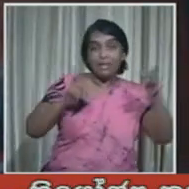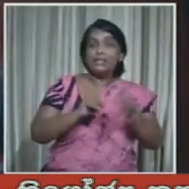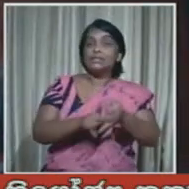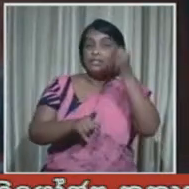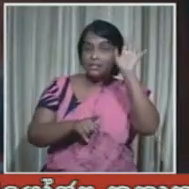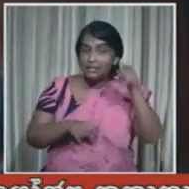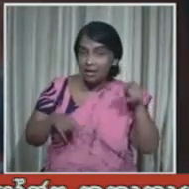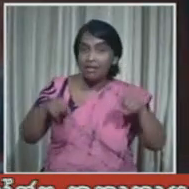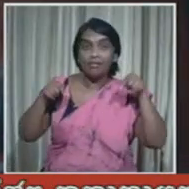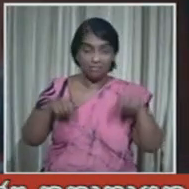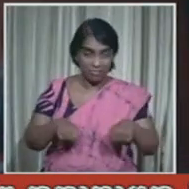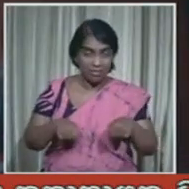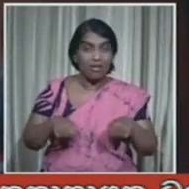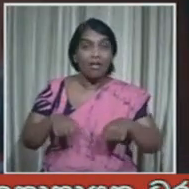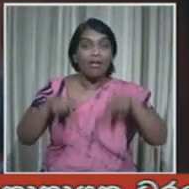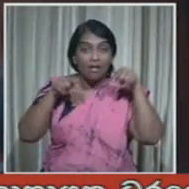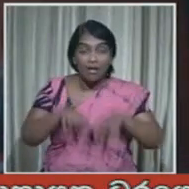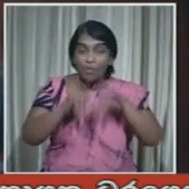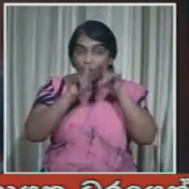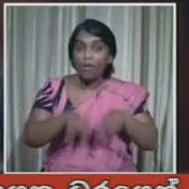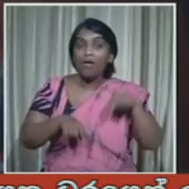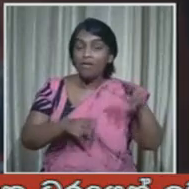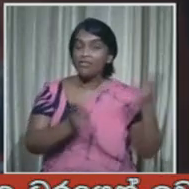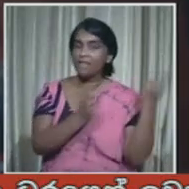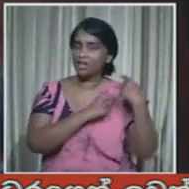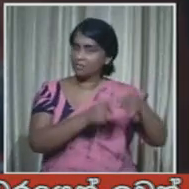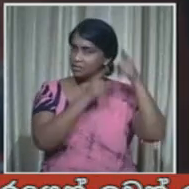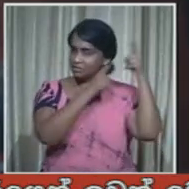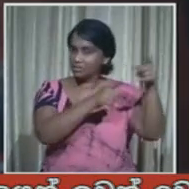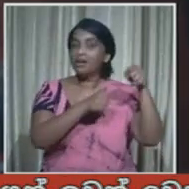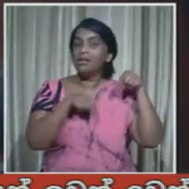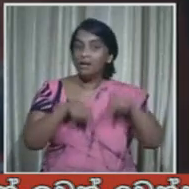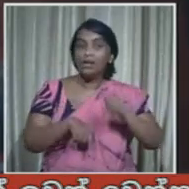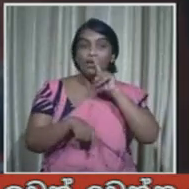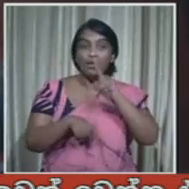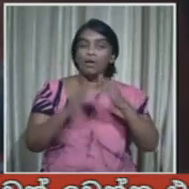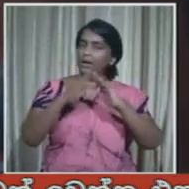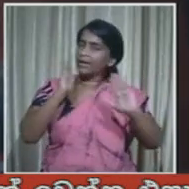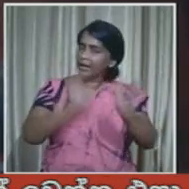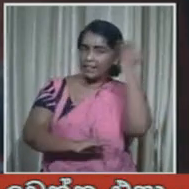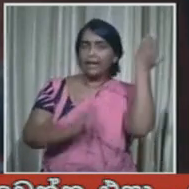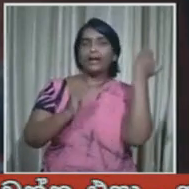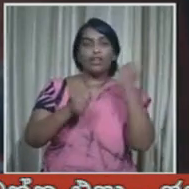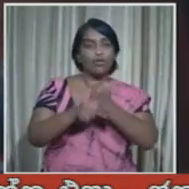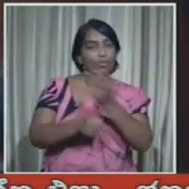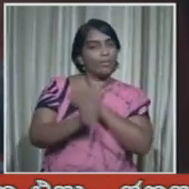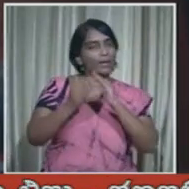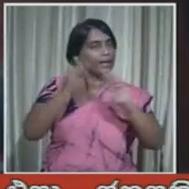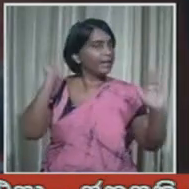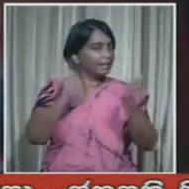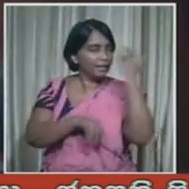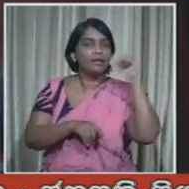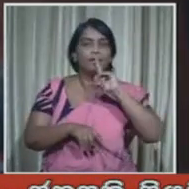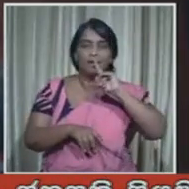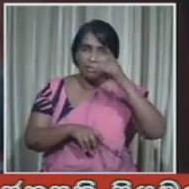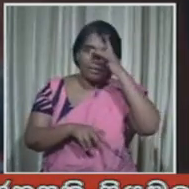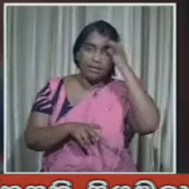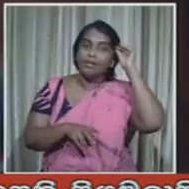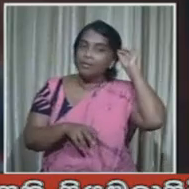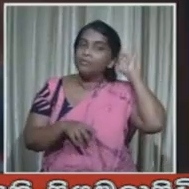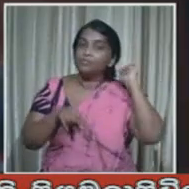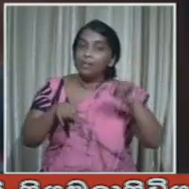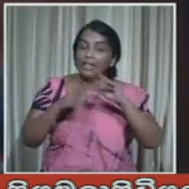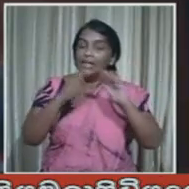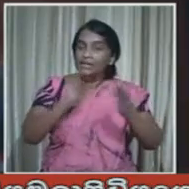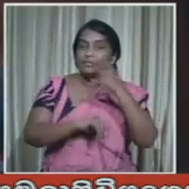ජනාධිපතිවරයා හරිද අන්න එයා තමයි මේක වග උත්තර කරුවා ඒ නිසා තමයි කියන්නේ යාට ගෝ හෝම් කියලා ගෝඨාභය මතක තියාගන්න ඒ නිසා තමයි යාට යන්න